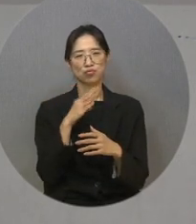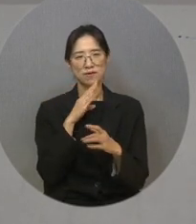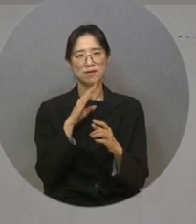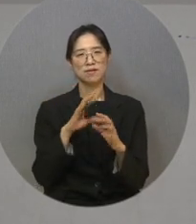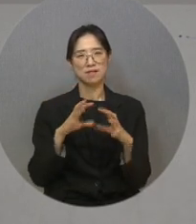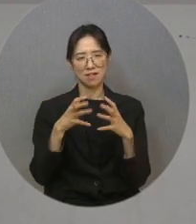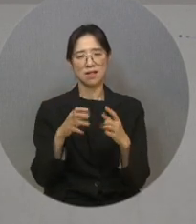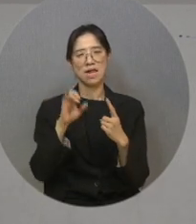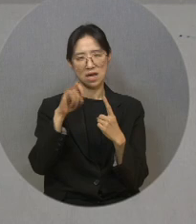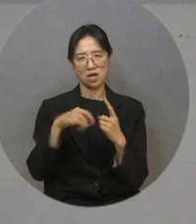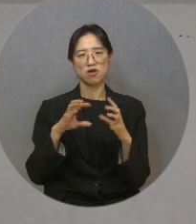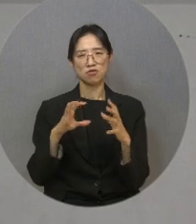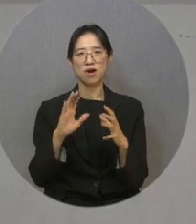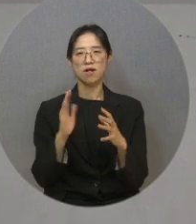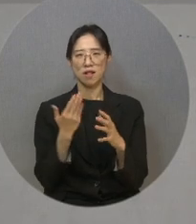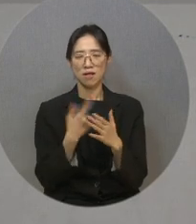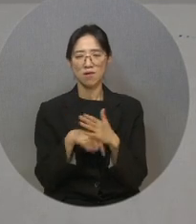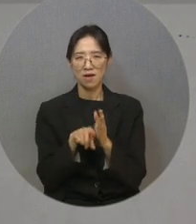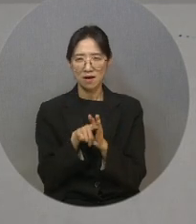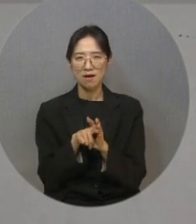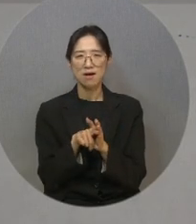세계 제1위 국가가 될 수 있는